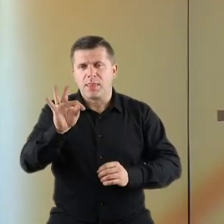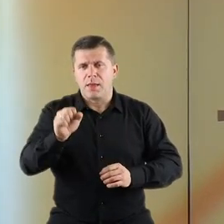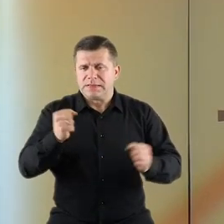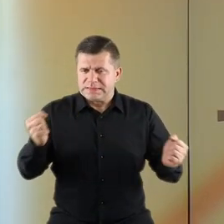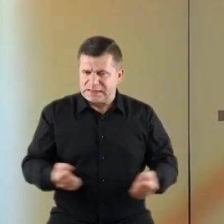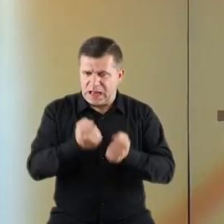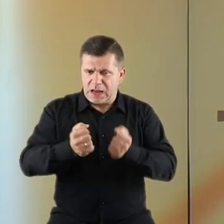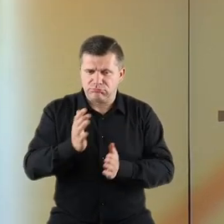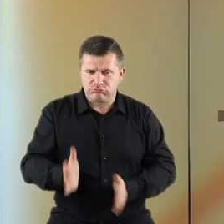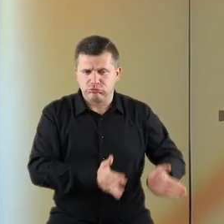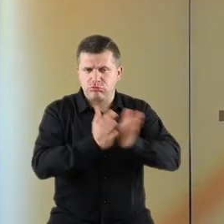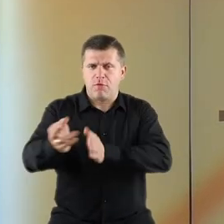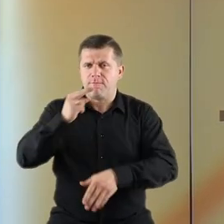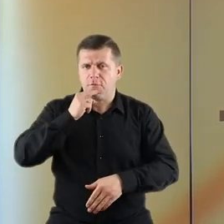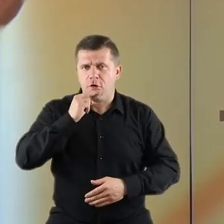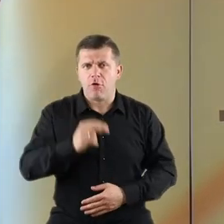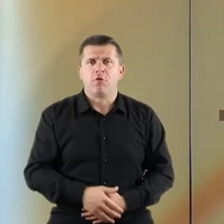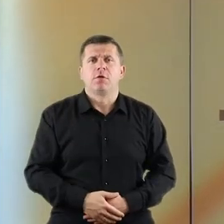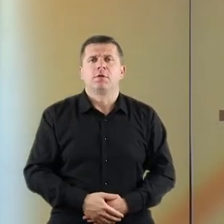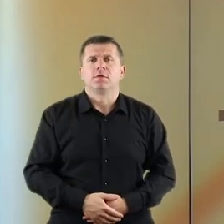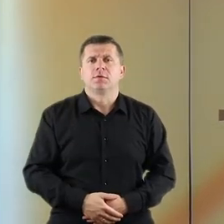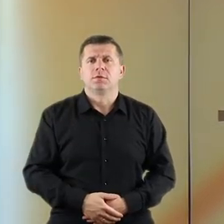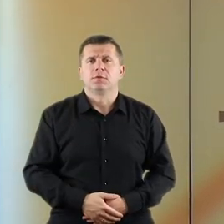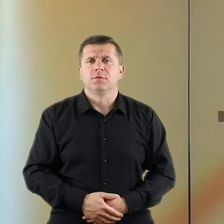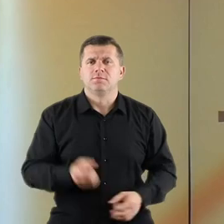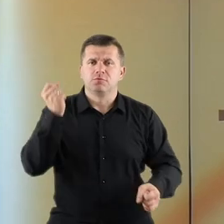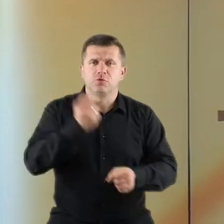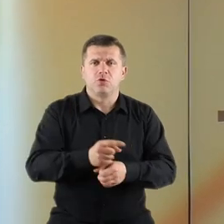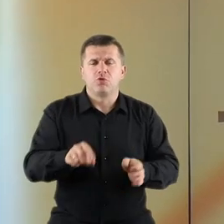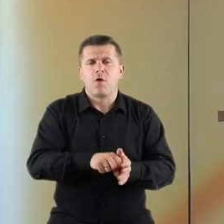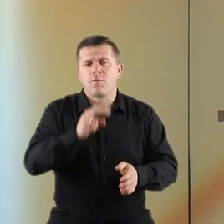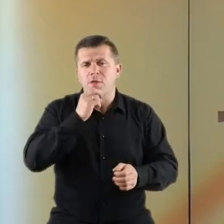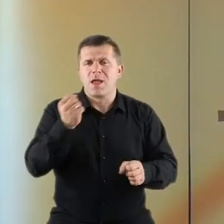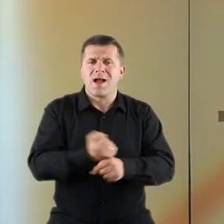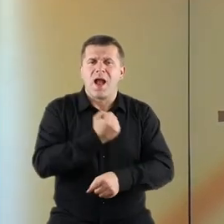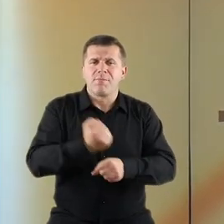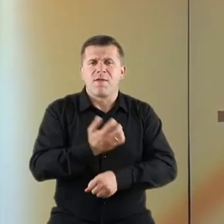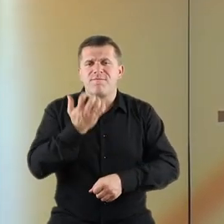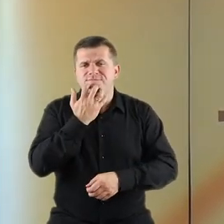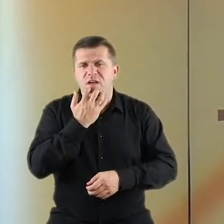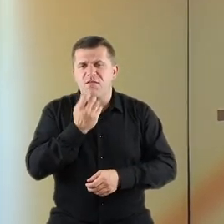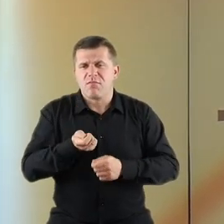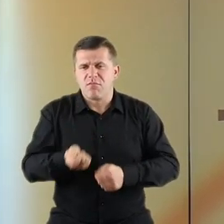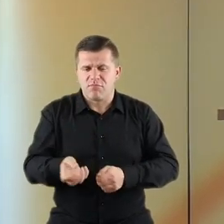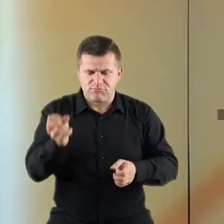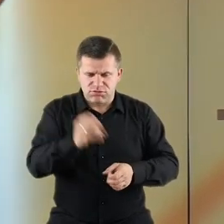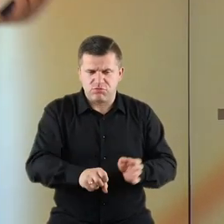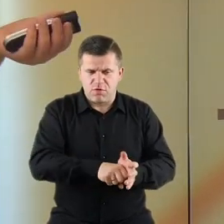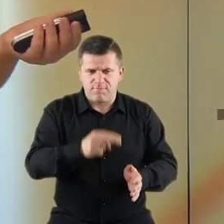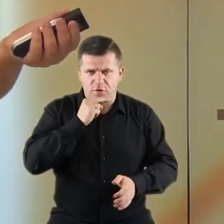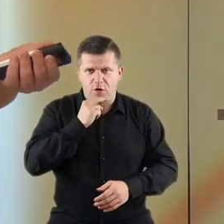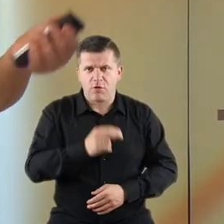przygotowanie wody musimy zmyć wrzucanie dowody kamyków węgielków na przykład symbolizujących uroczy cieli